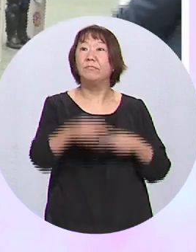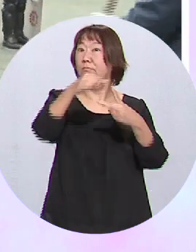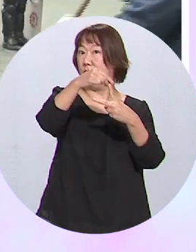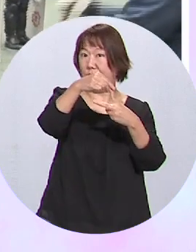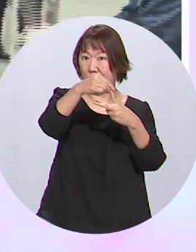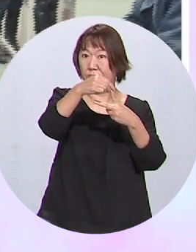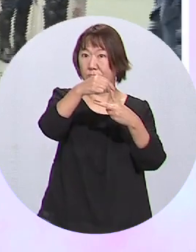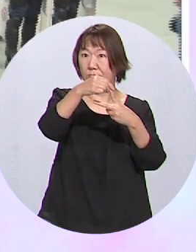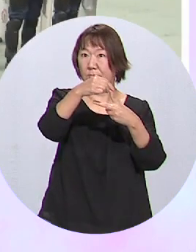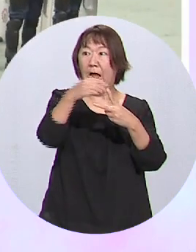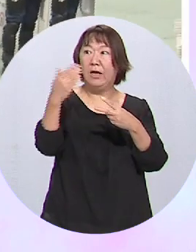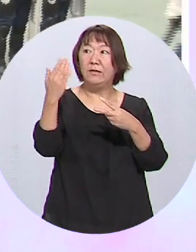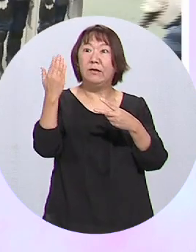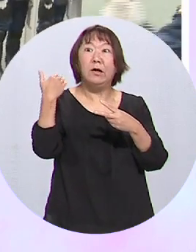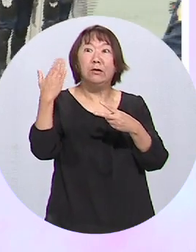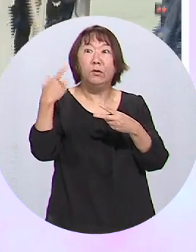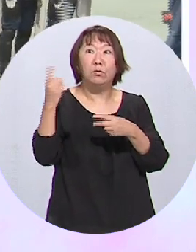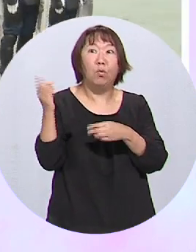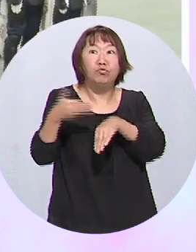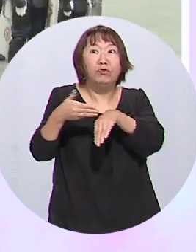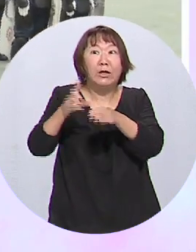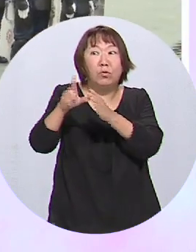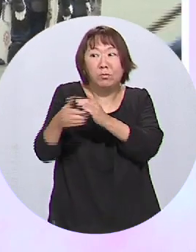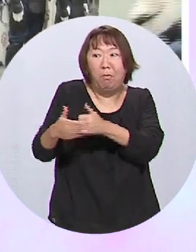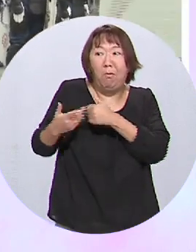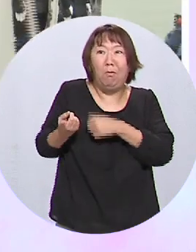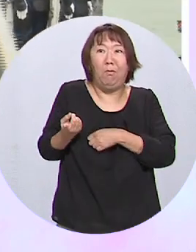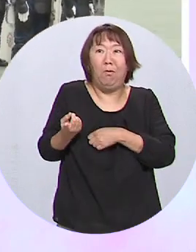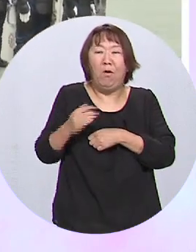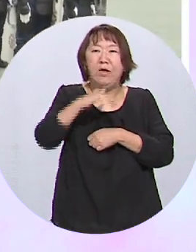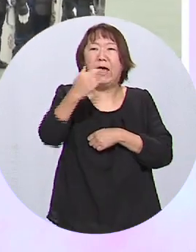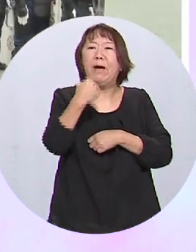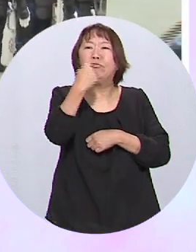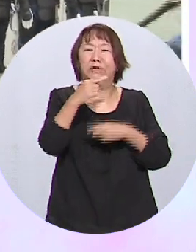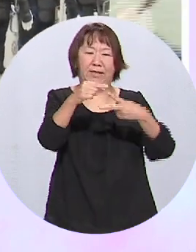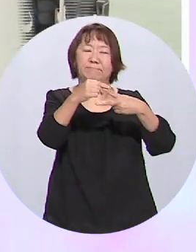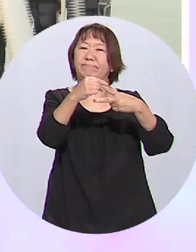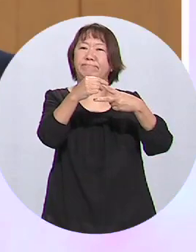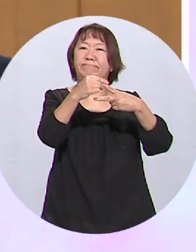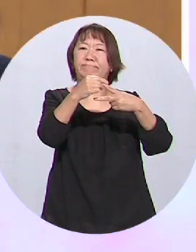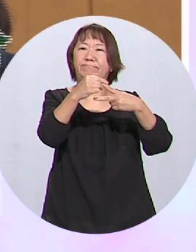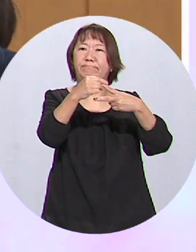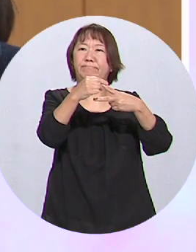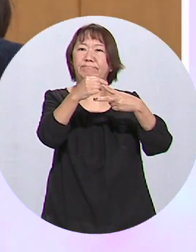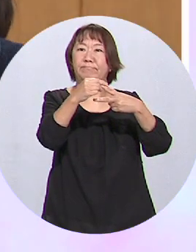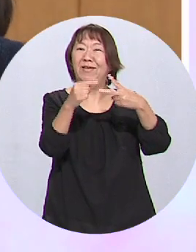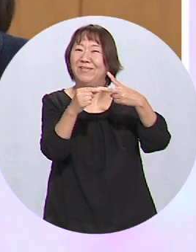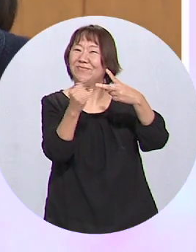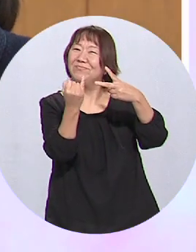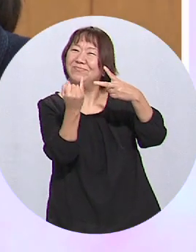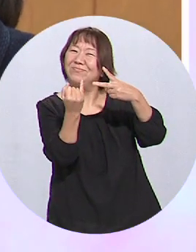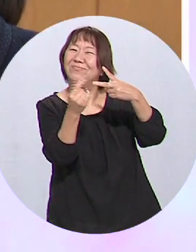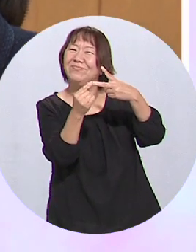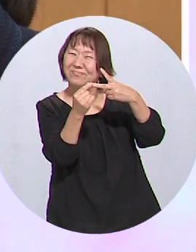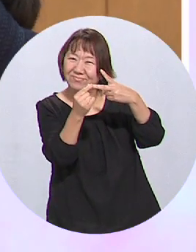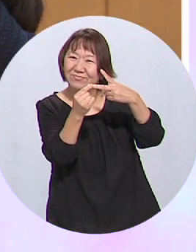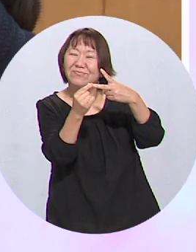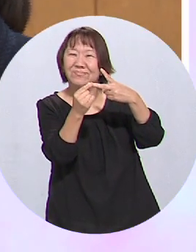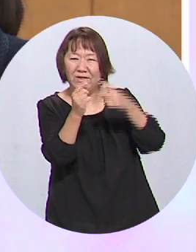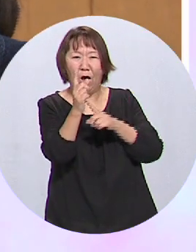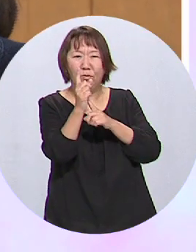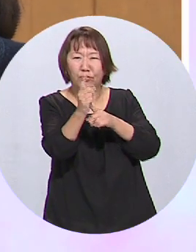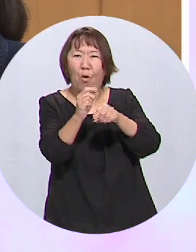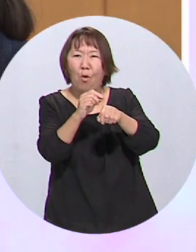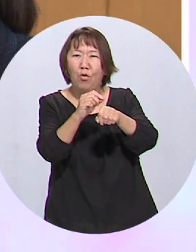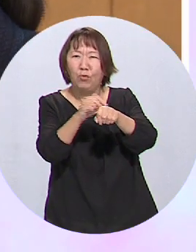一人は先ほど治安警備訓練にご協力いただいた山口巡査、そしてもう一人は武道特